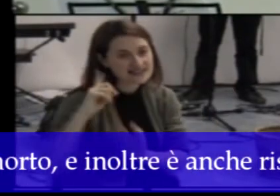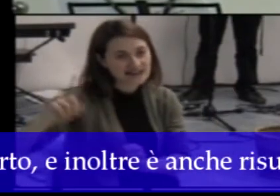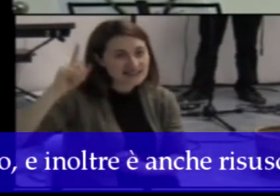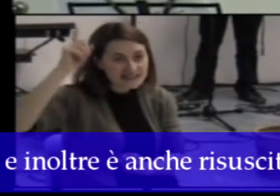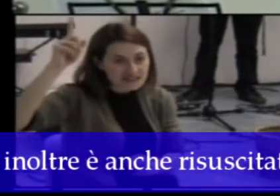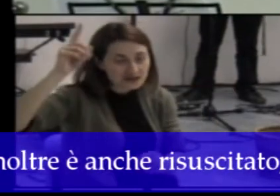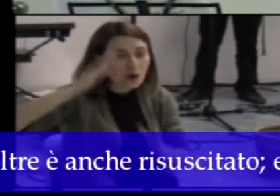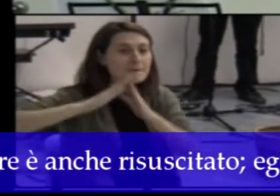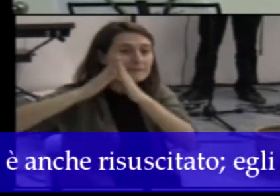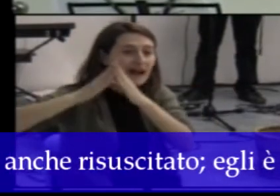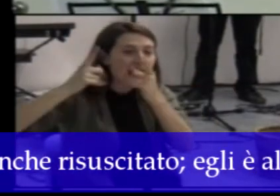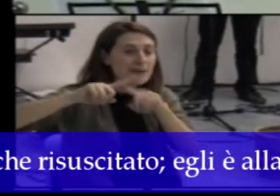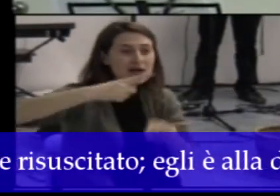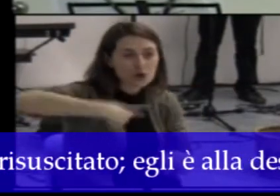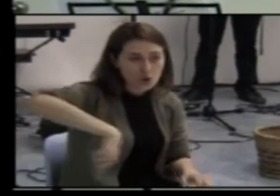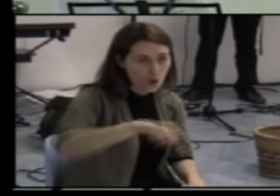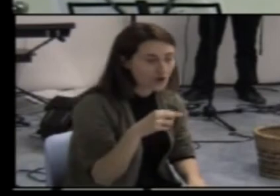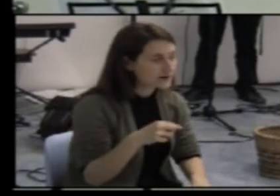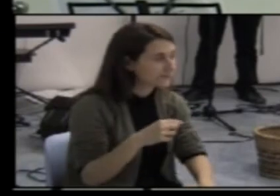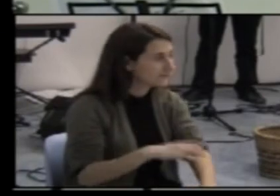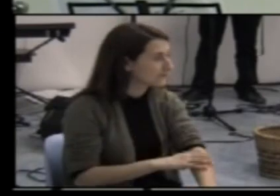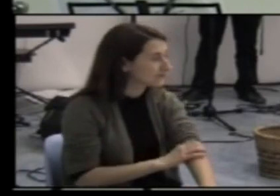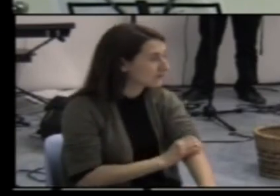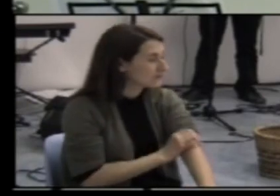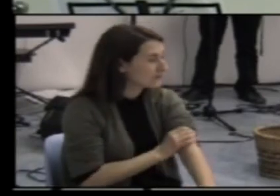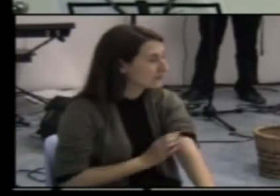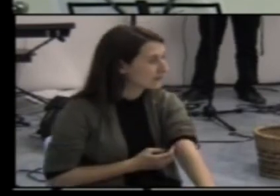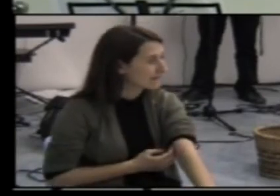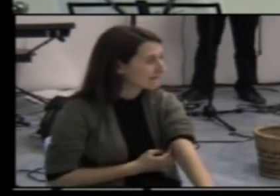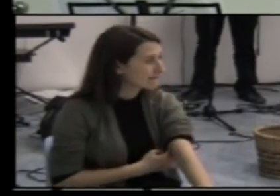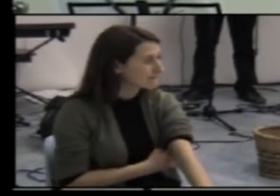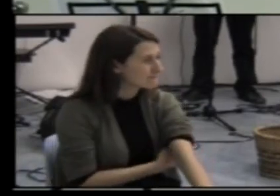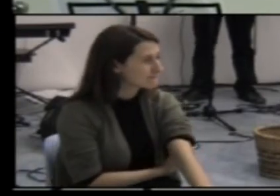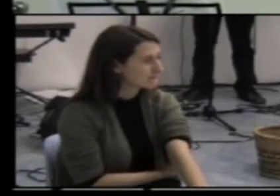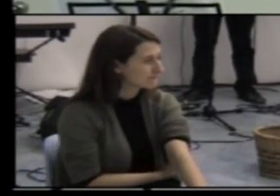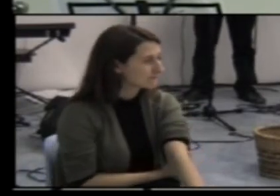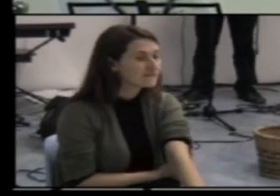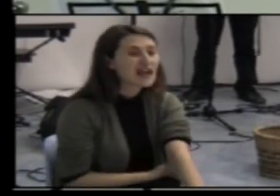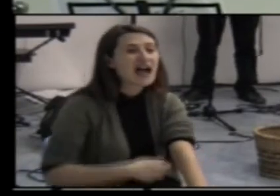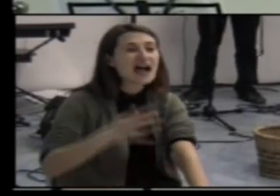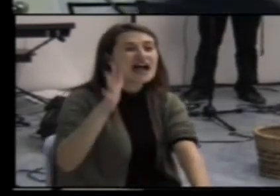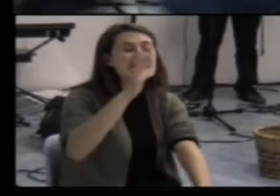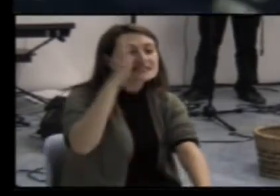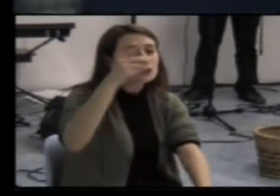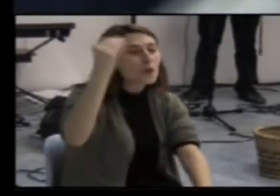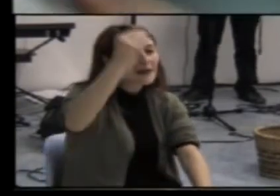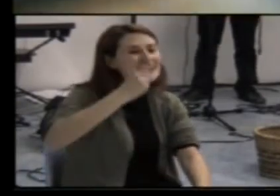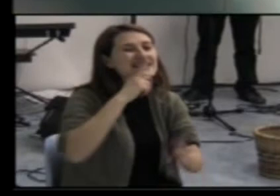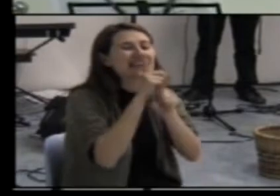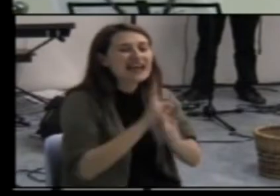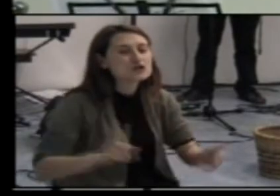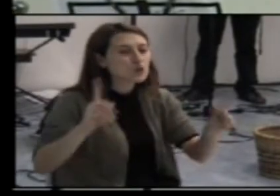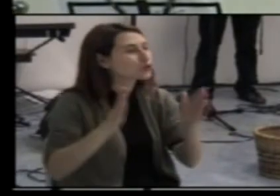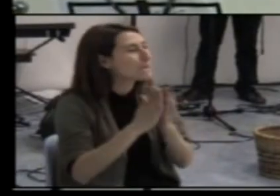noi. Guardate, noi abbiamo un intercessore di eccellenza. C'è nessuno che prega per voi? Beh, guardate, Cristo